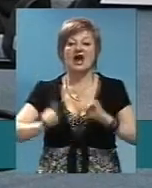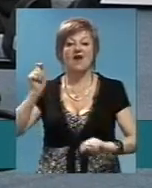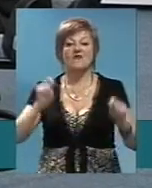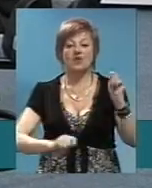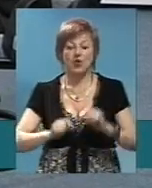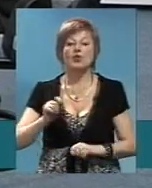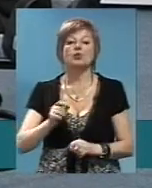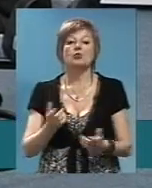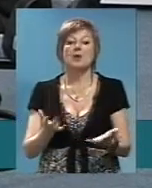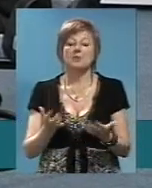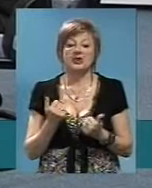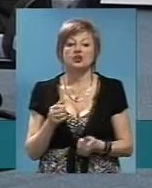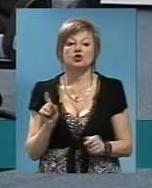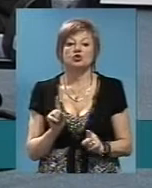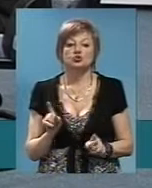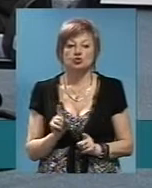що треба по